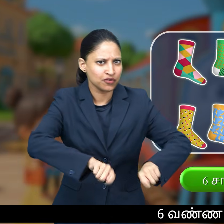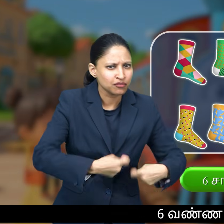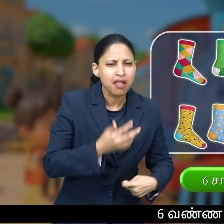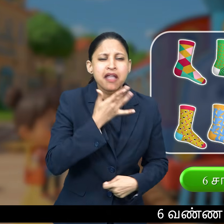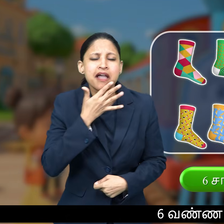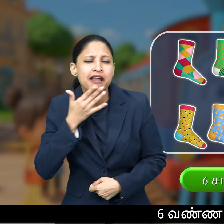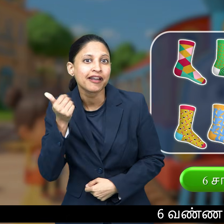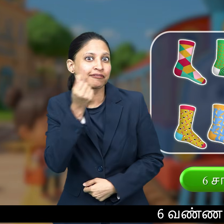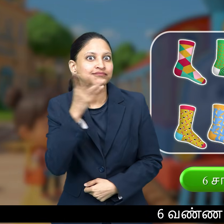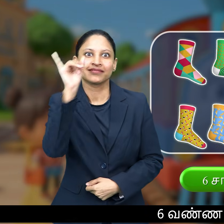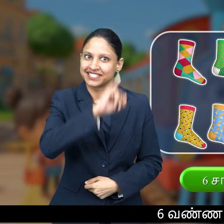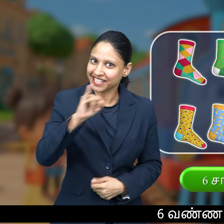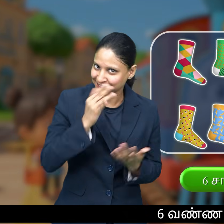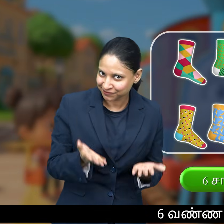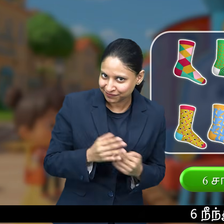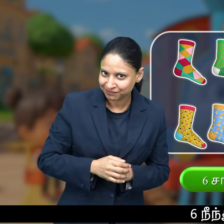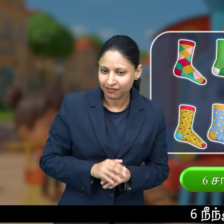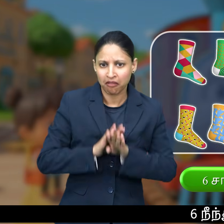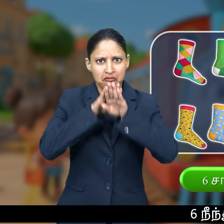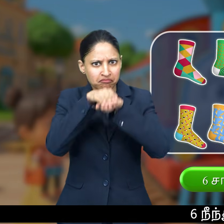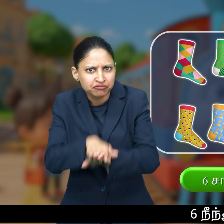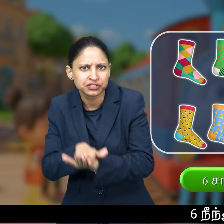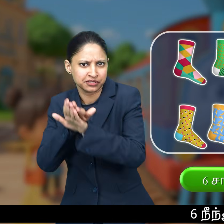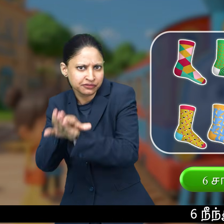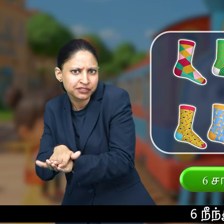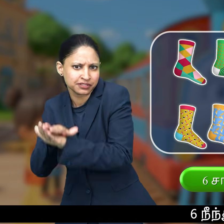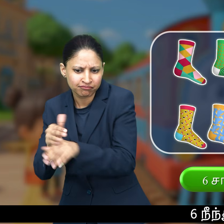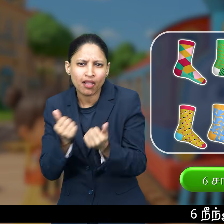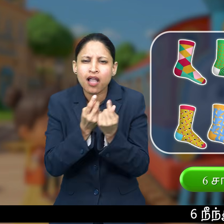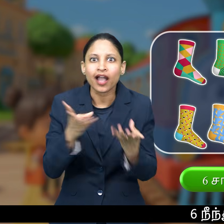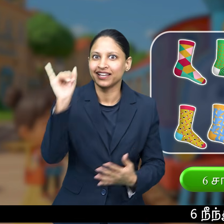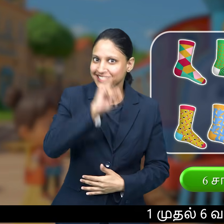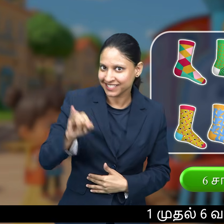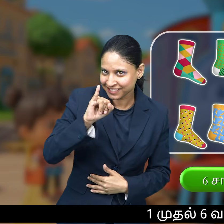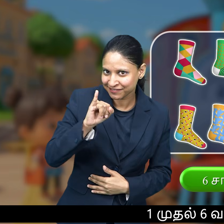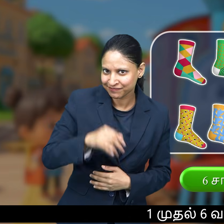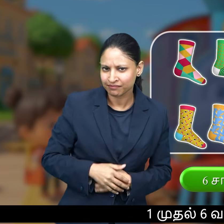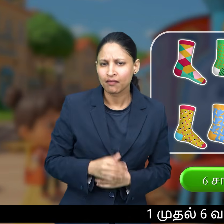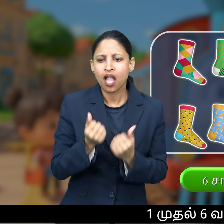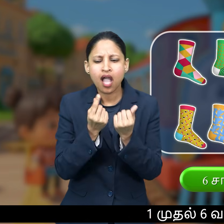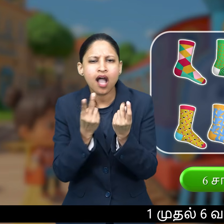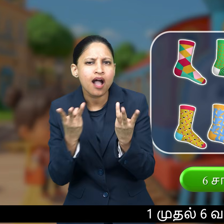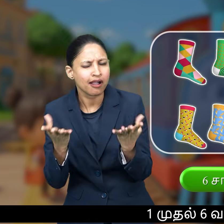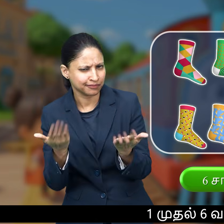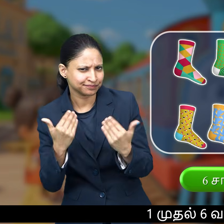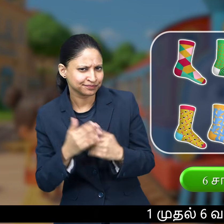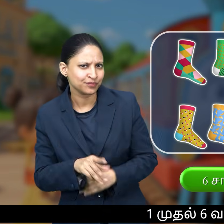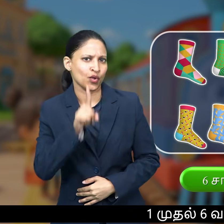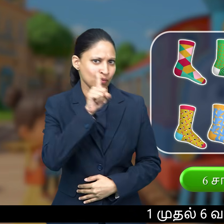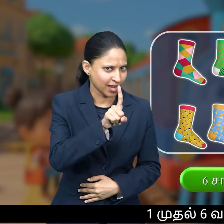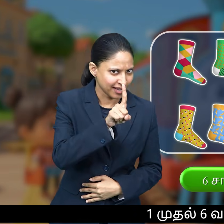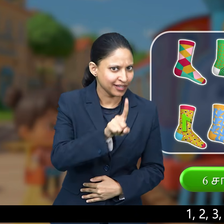6 வண்ணமயமான சாக்ஸ், 6 நீந்தும் மீன்கள். 1 முதல் 6 வரை